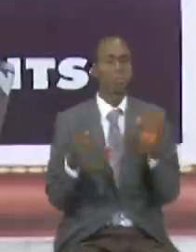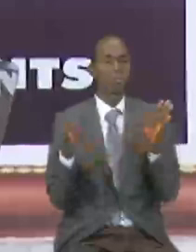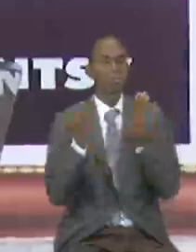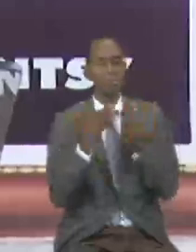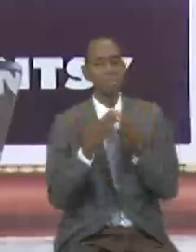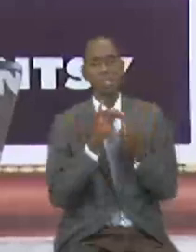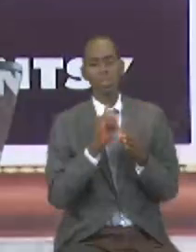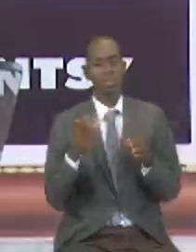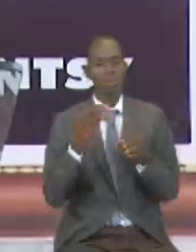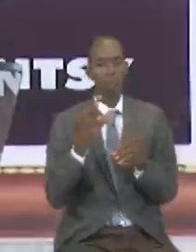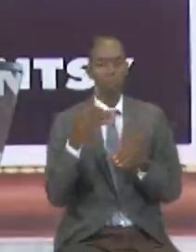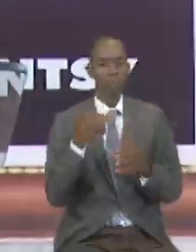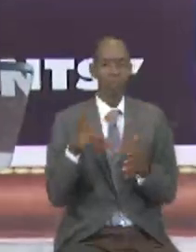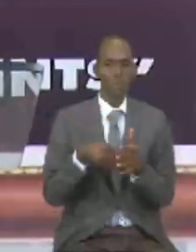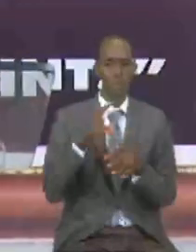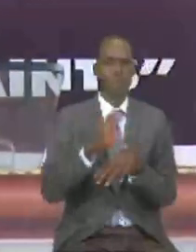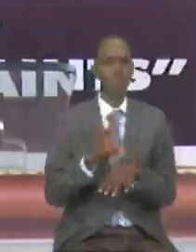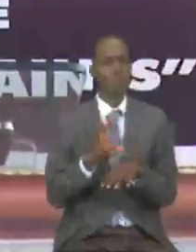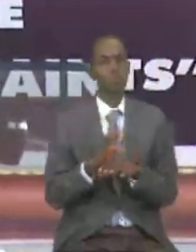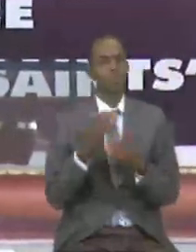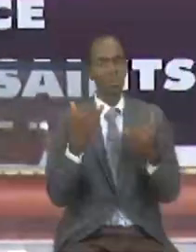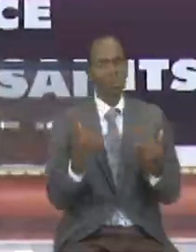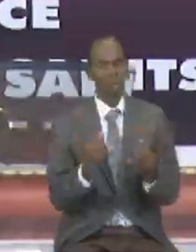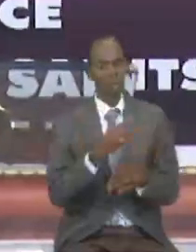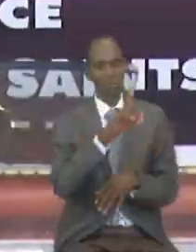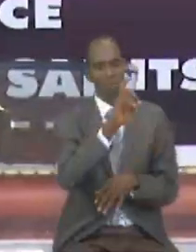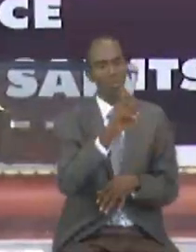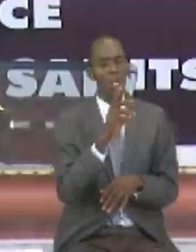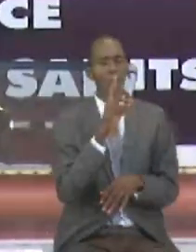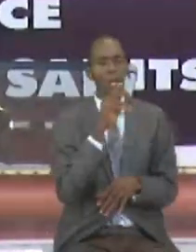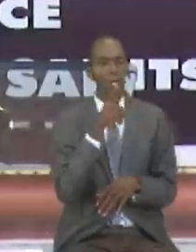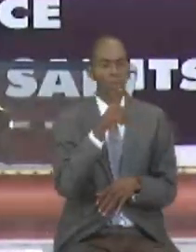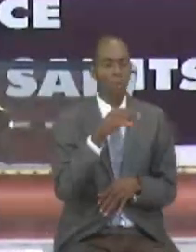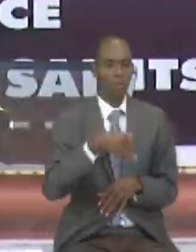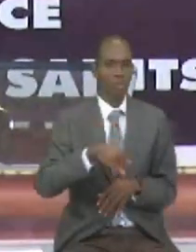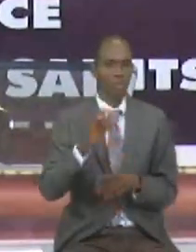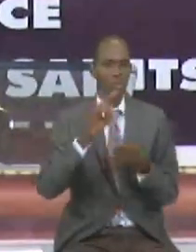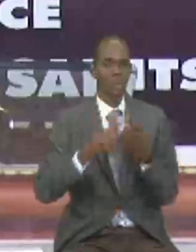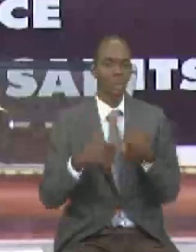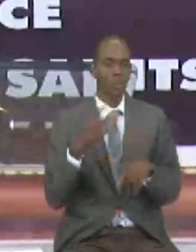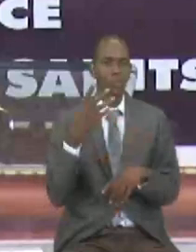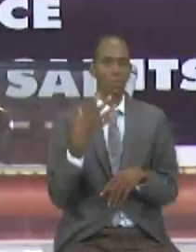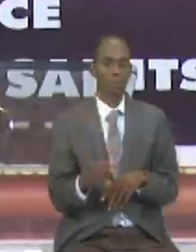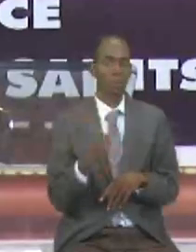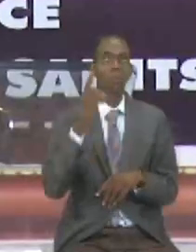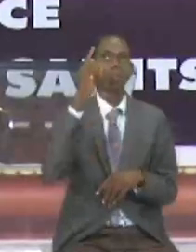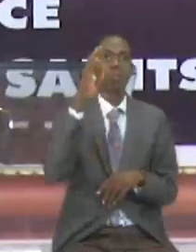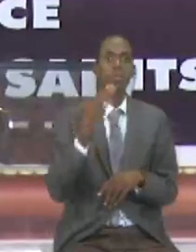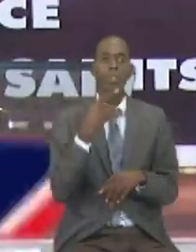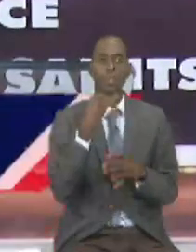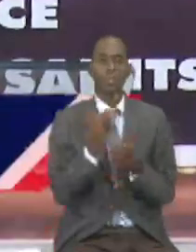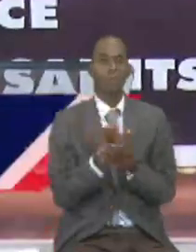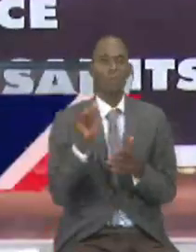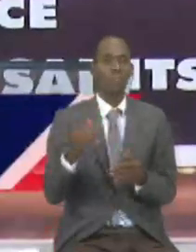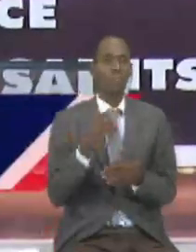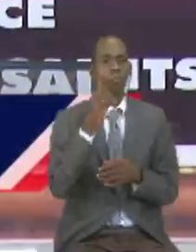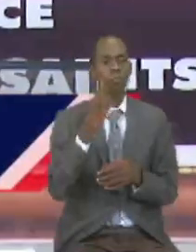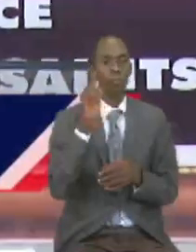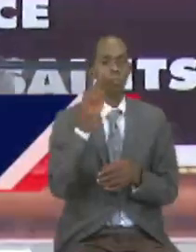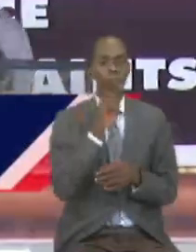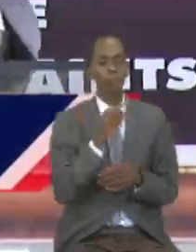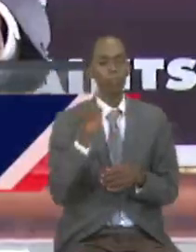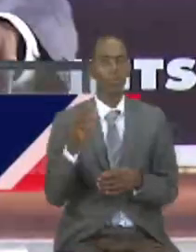le changement dans ta vie? Quiconque, où que tu te trouves, alors, quel que soit celui que tu es